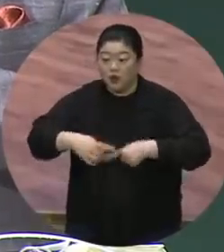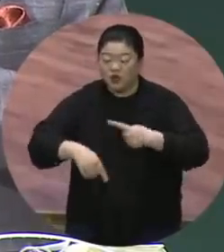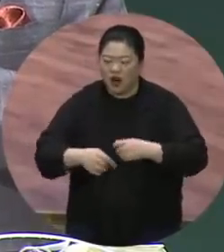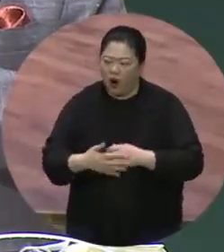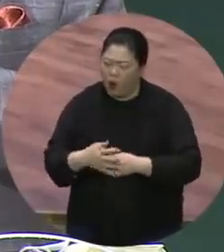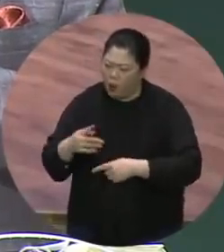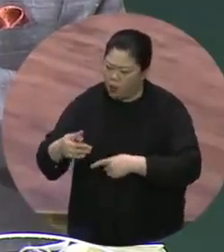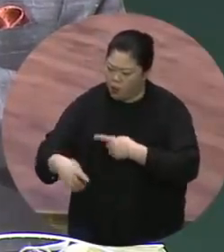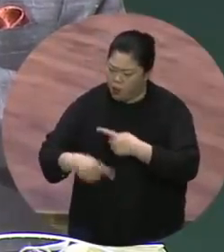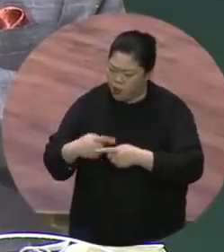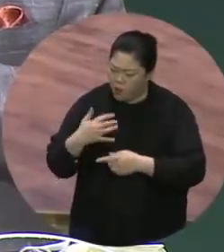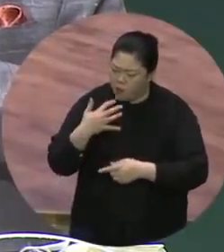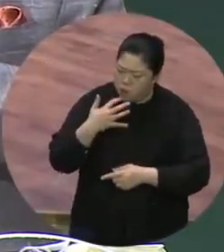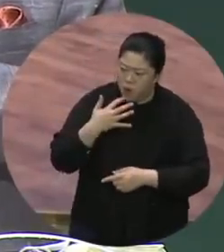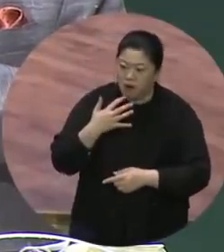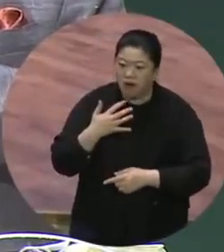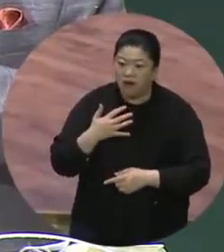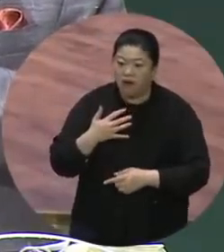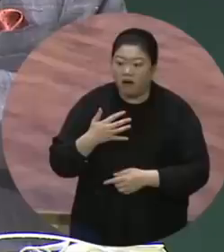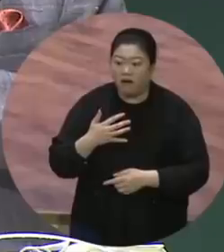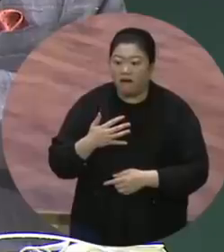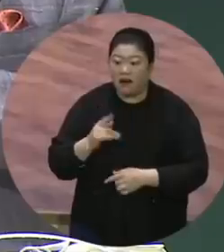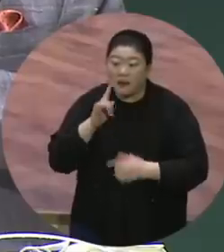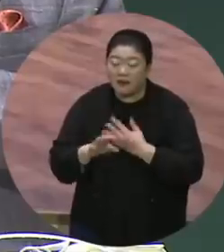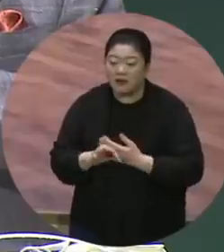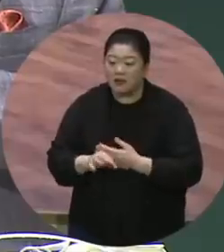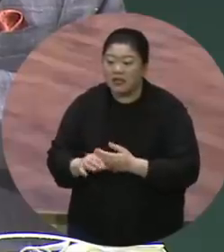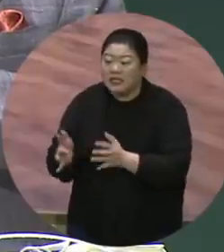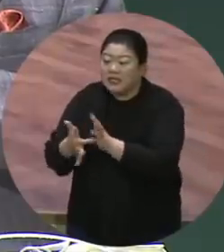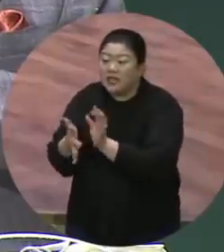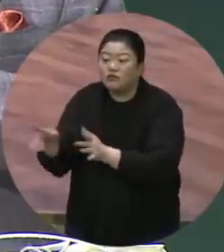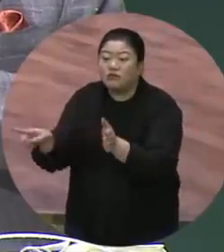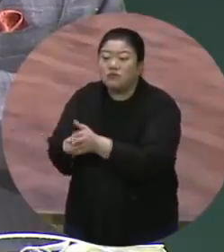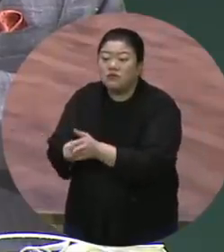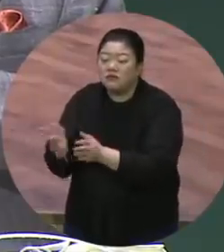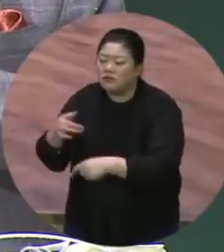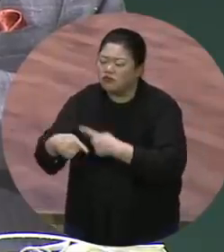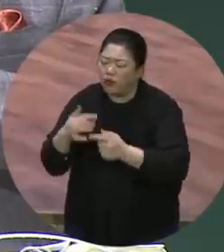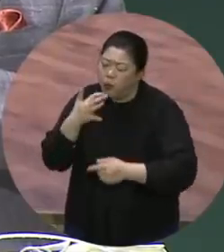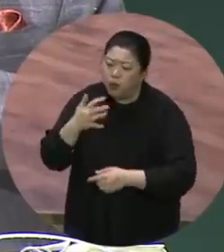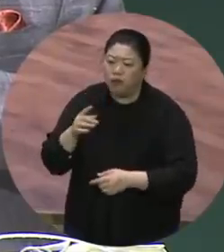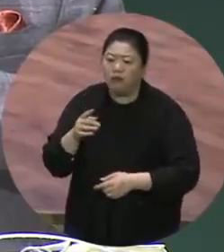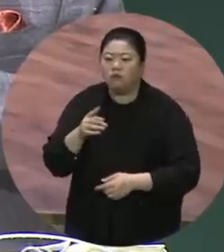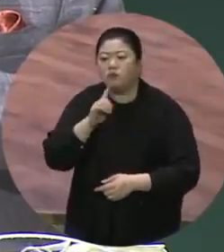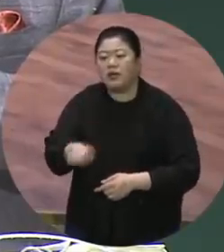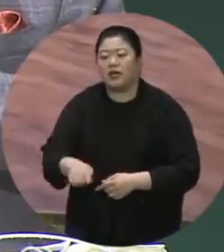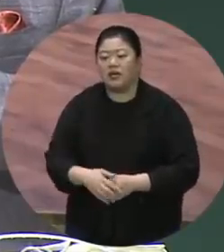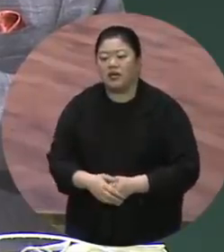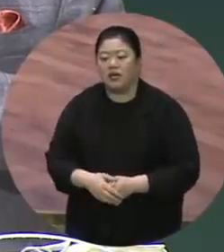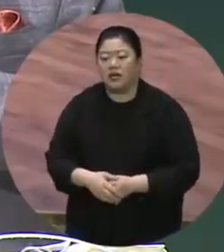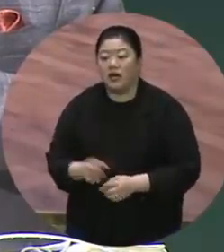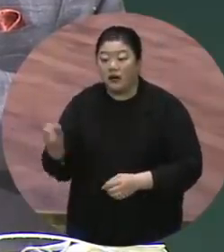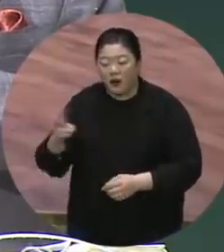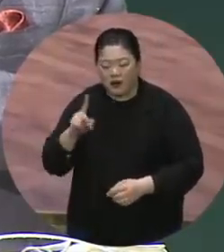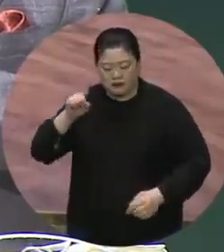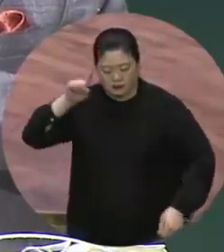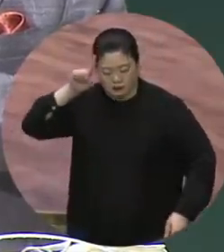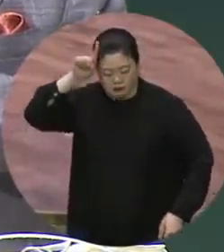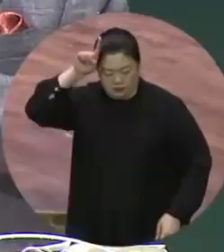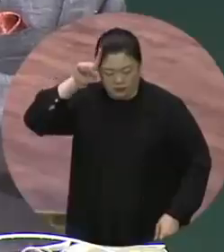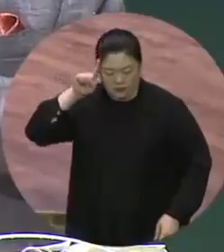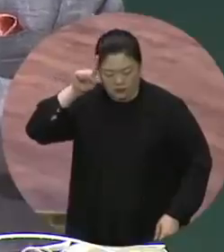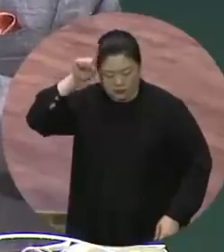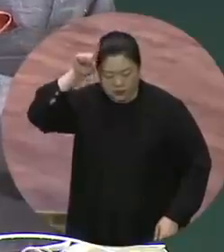악착같이 갈고 칼을 갈아 밤새도록 칼 갈아. 그건 위장병 와요. 당뇨병 온다고.